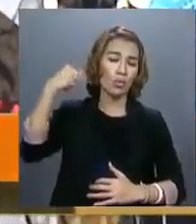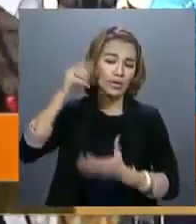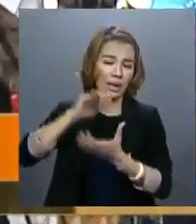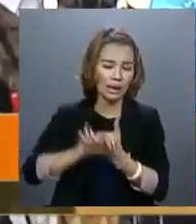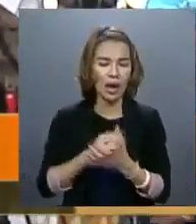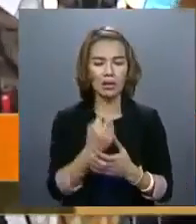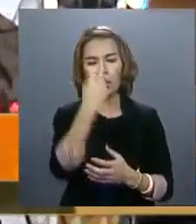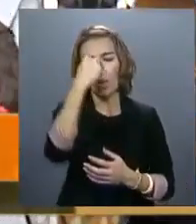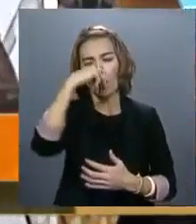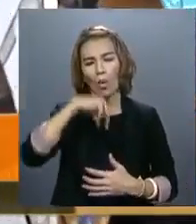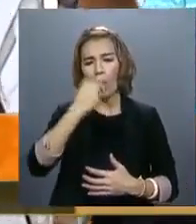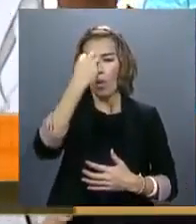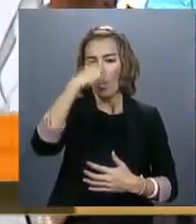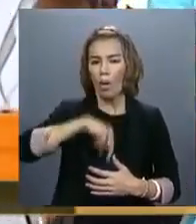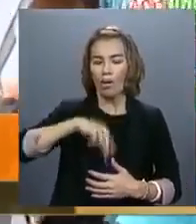ภ์ค่ะ